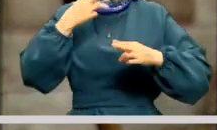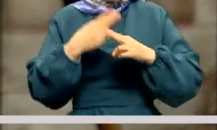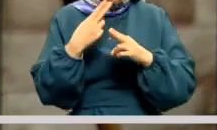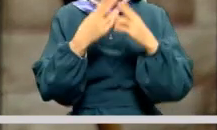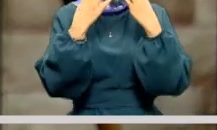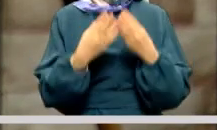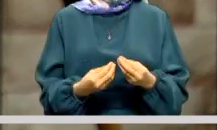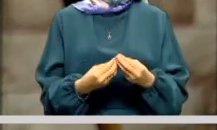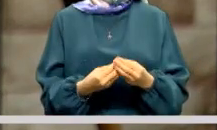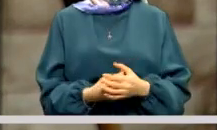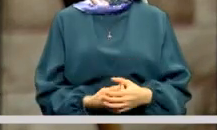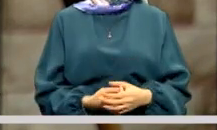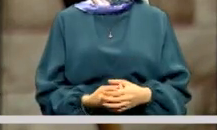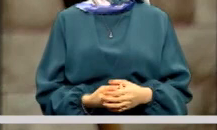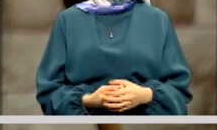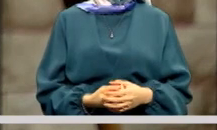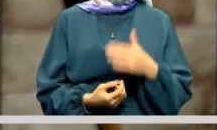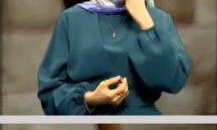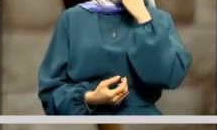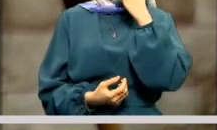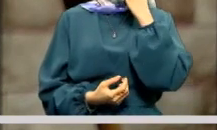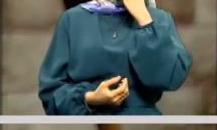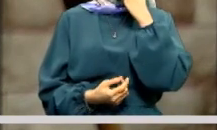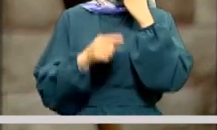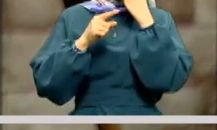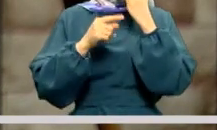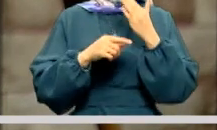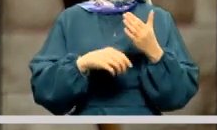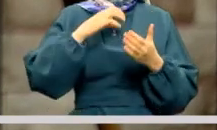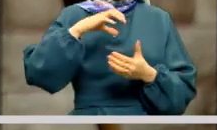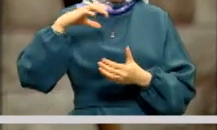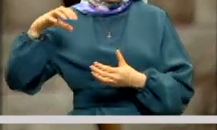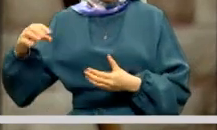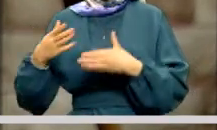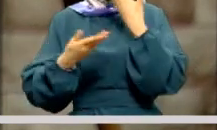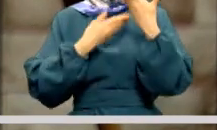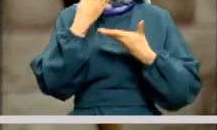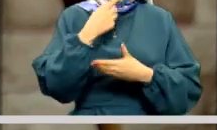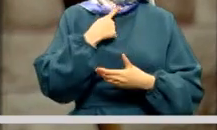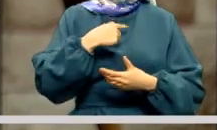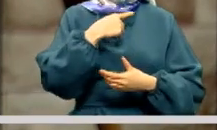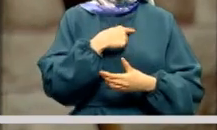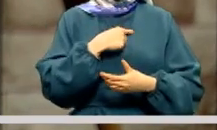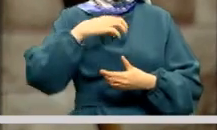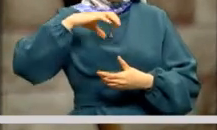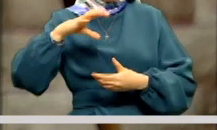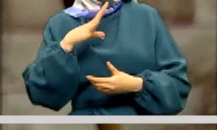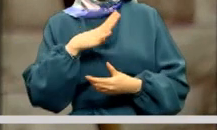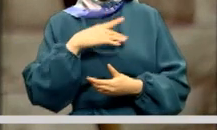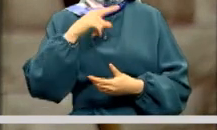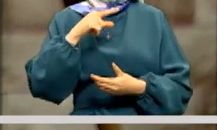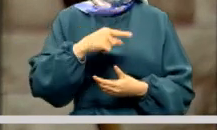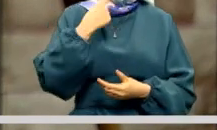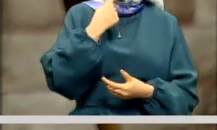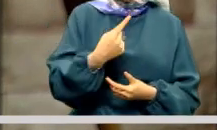emarı olan nefis de o sınıfları bahsedilir nefsin mertebelerinden nefse emare denen şey insana kötülüğü